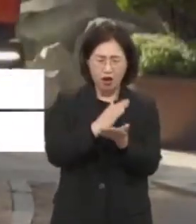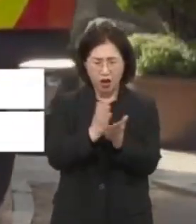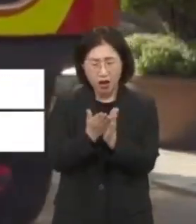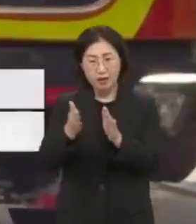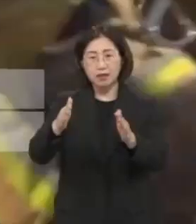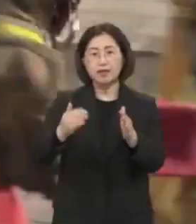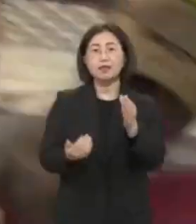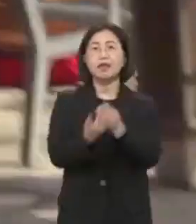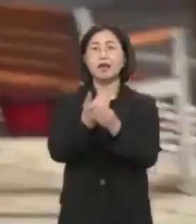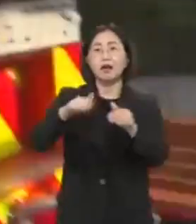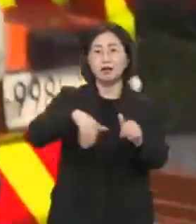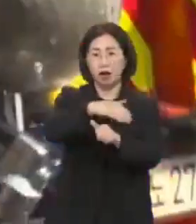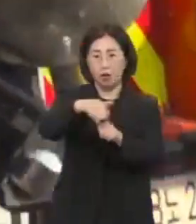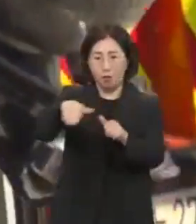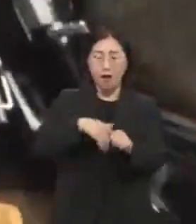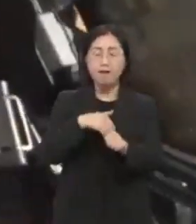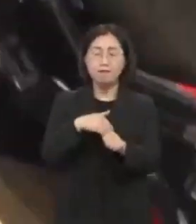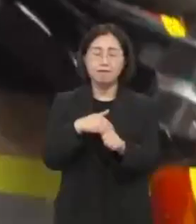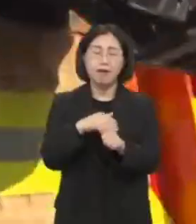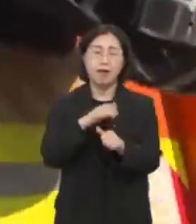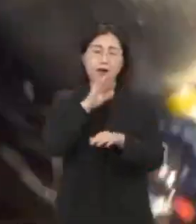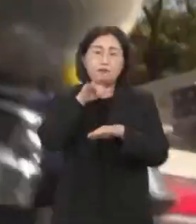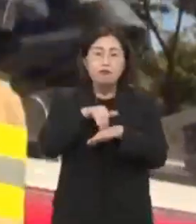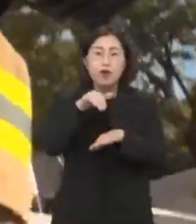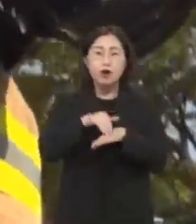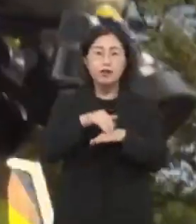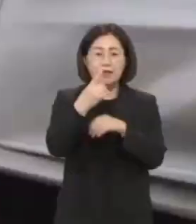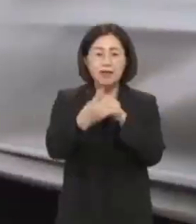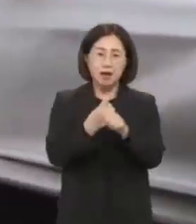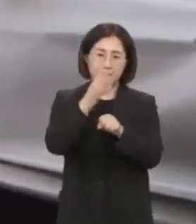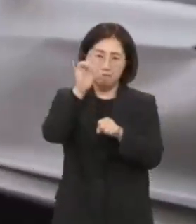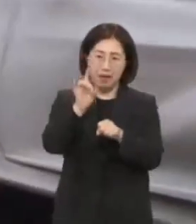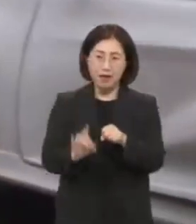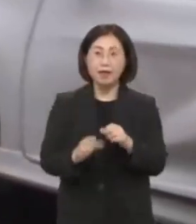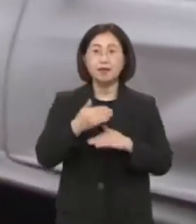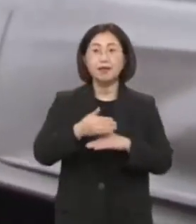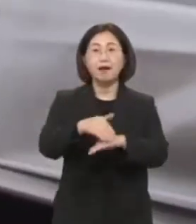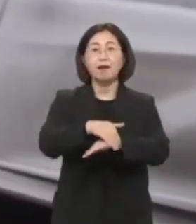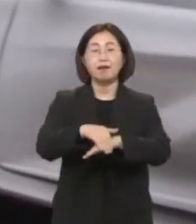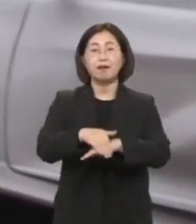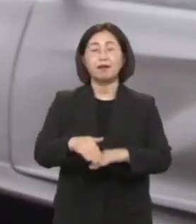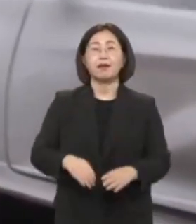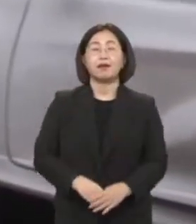국가 단위 긴급구조 종합훈련을 해마다 진행할 계획입니다. TJB 이수복입니다.